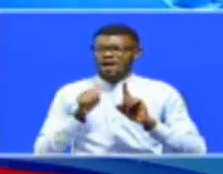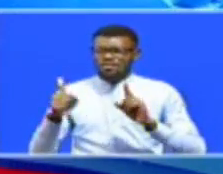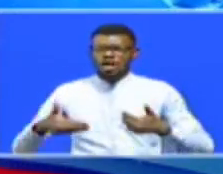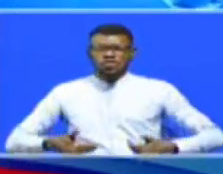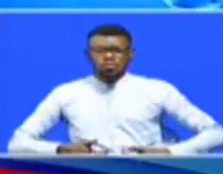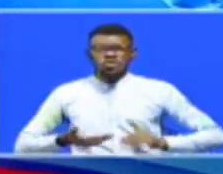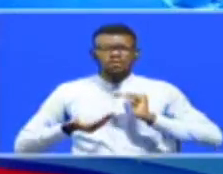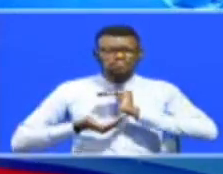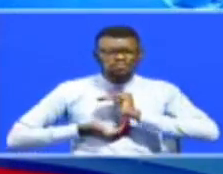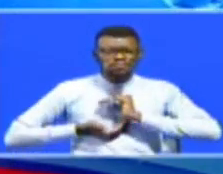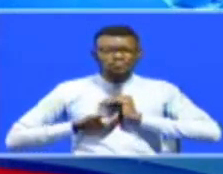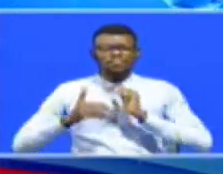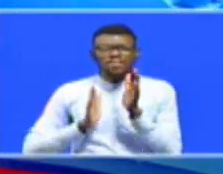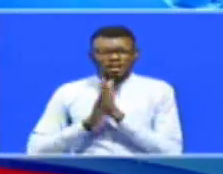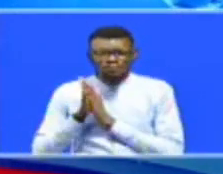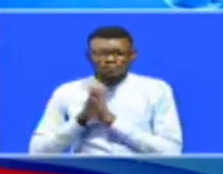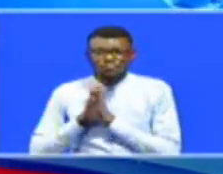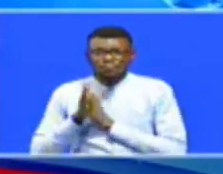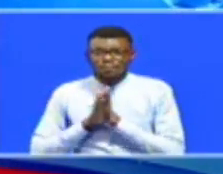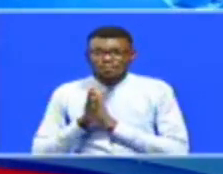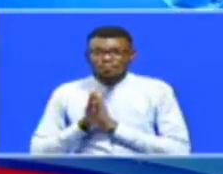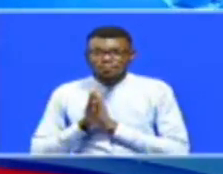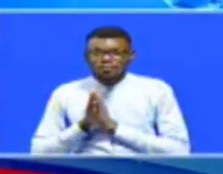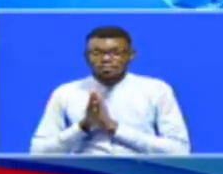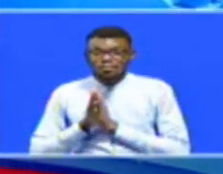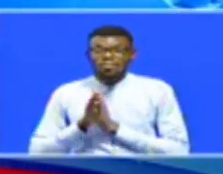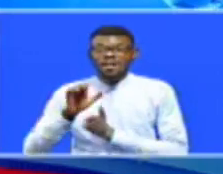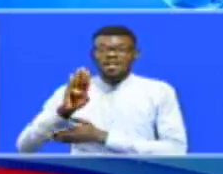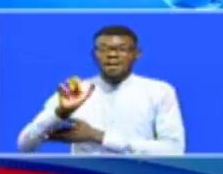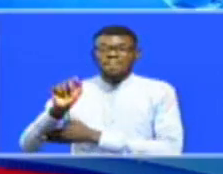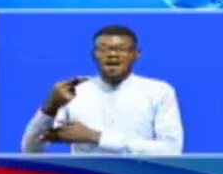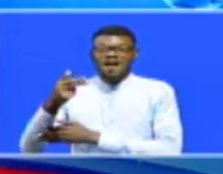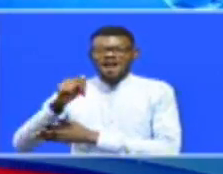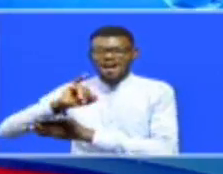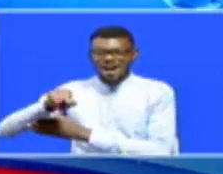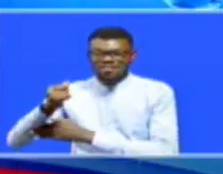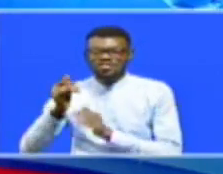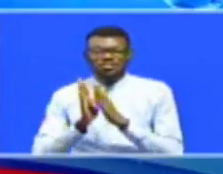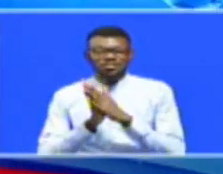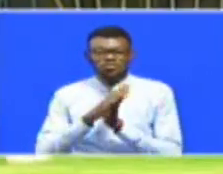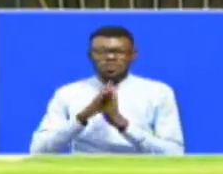chipukizi wanayokodolea macho nafasi hiyo. Mwanahabari Ahmed Bahaj anatuarifu zaidi.